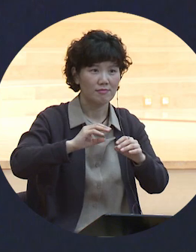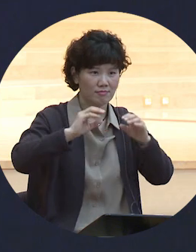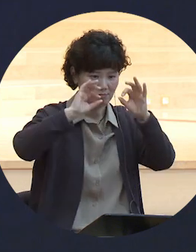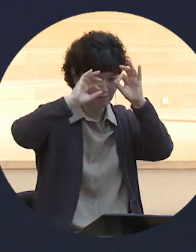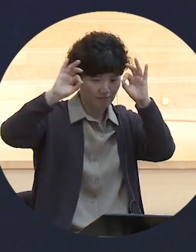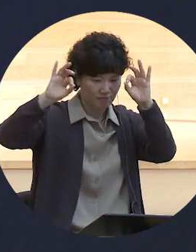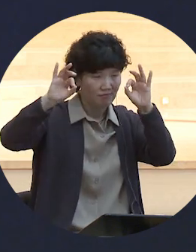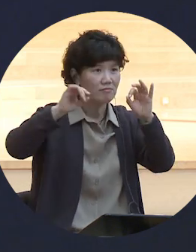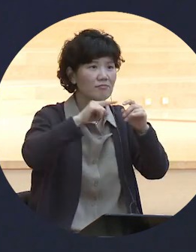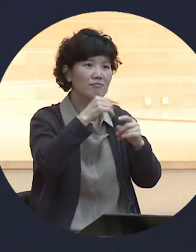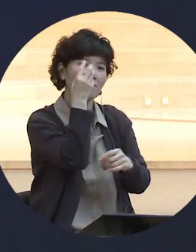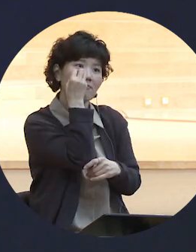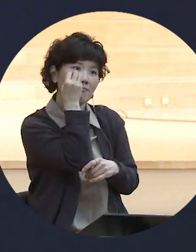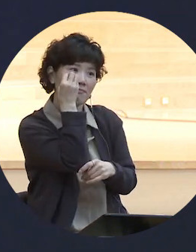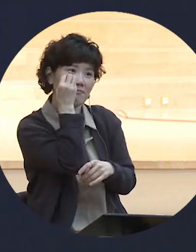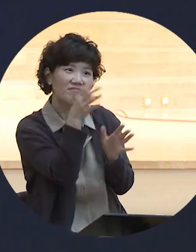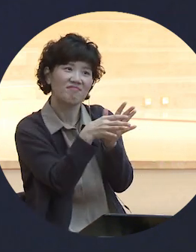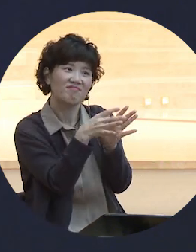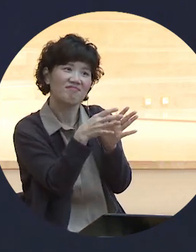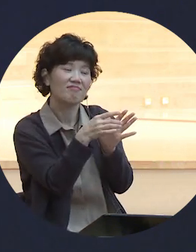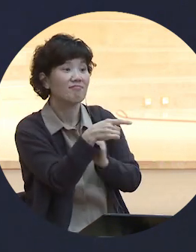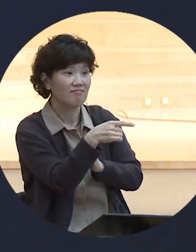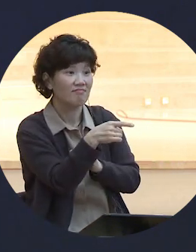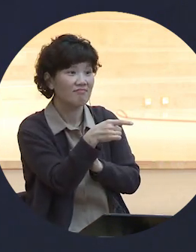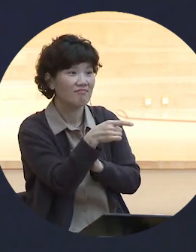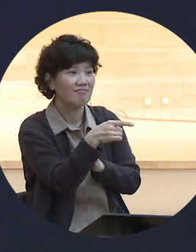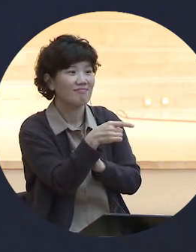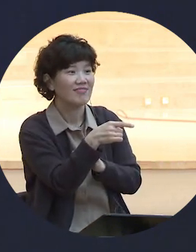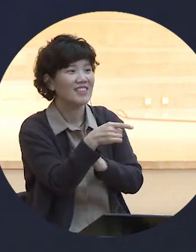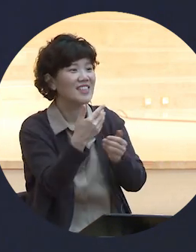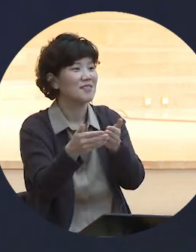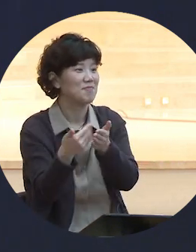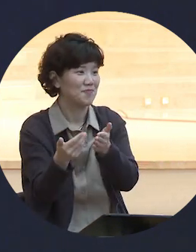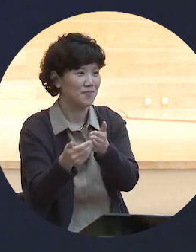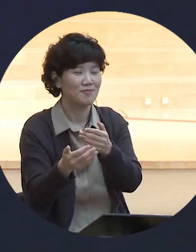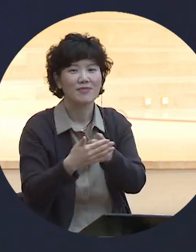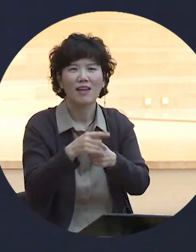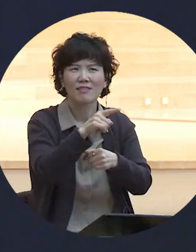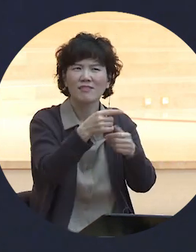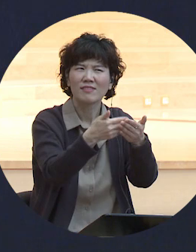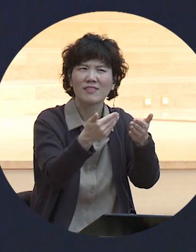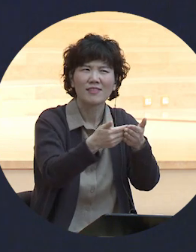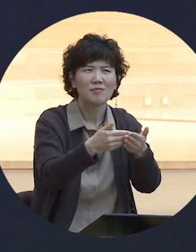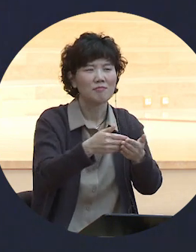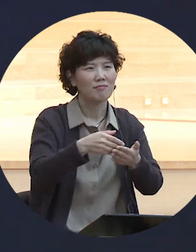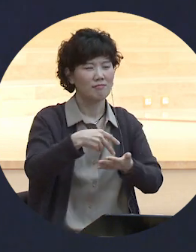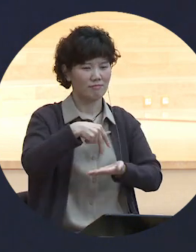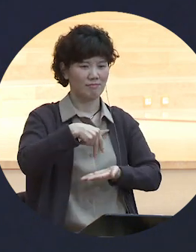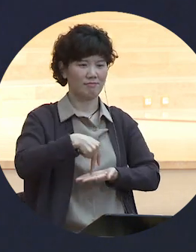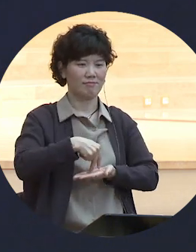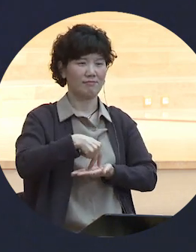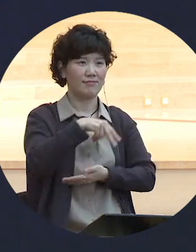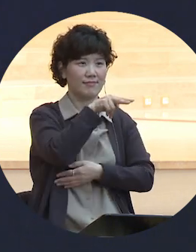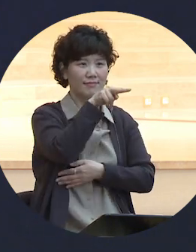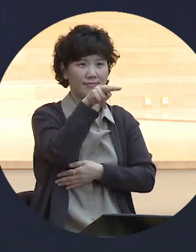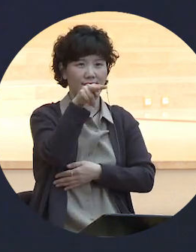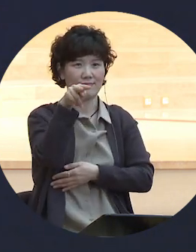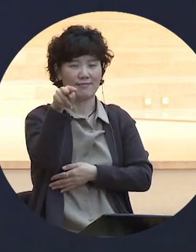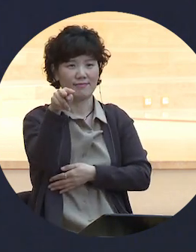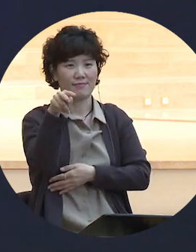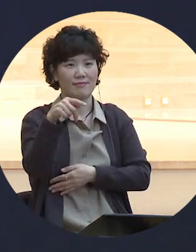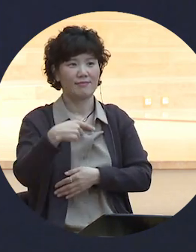이리로 이상하다 그래야 했죠. 그런데 하여튼 그런 그림 앞에서 제가요